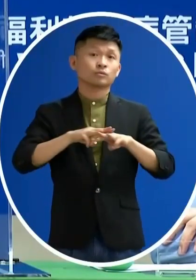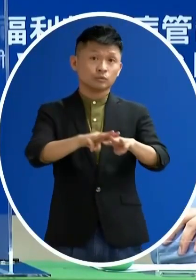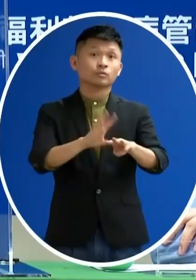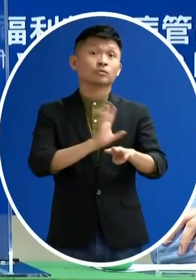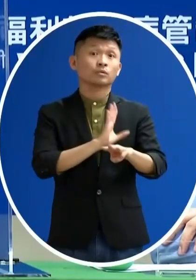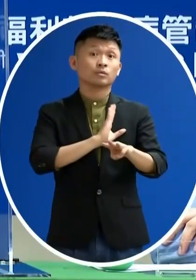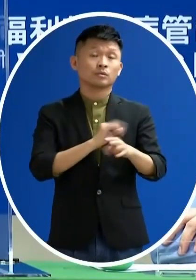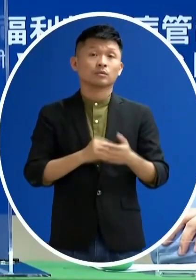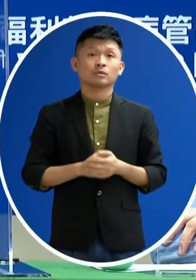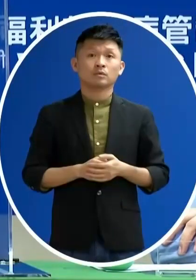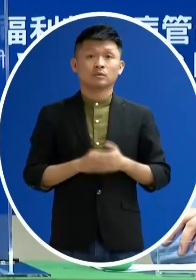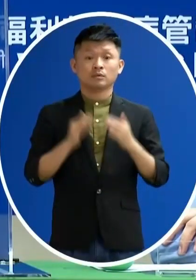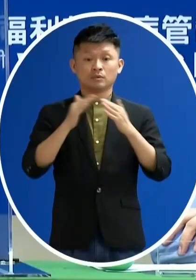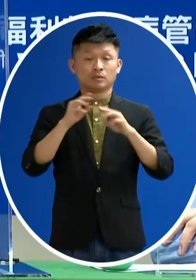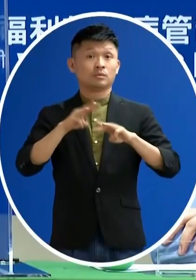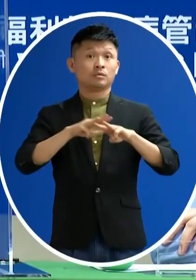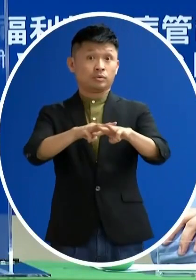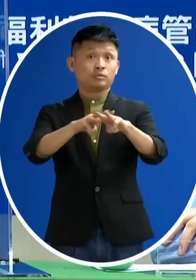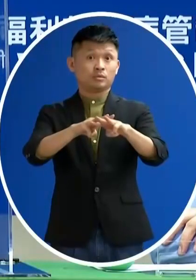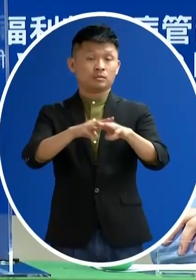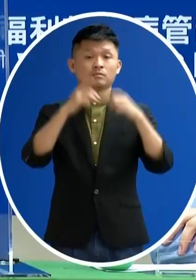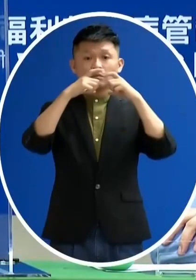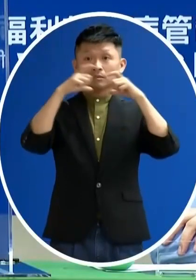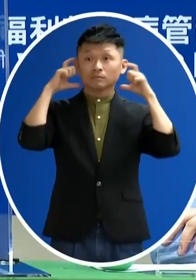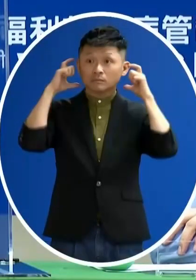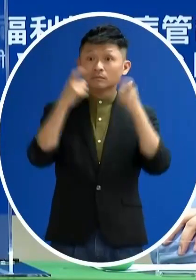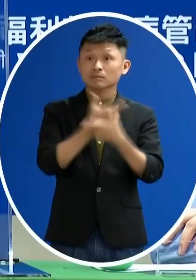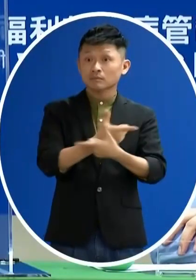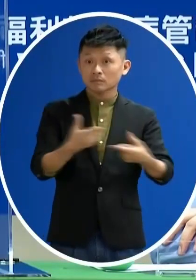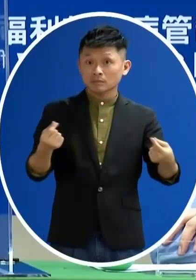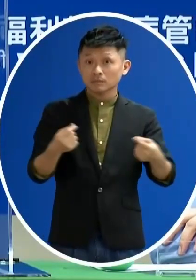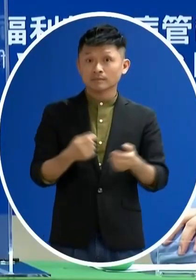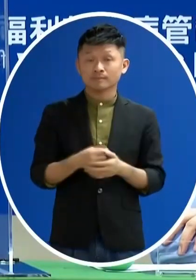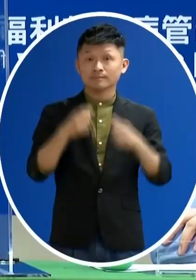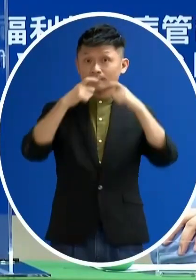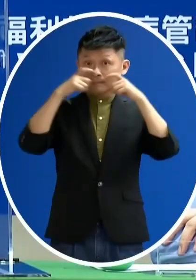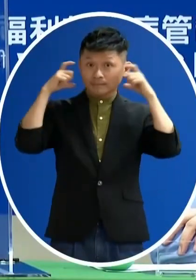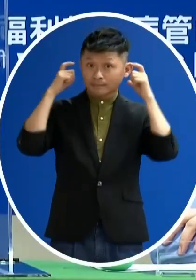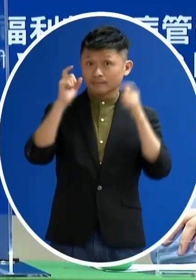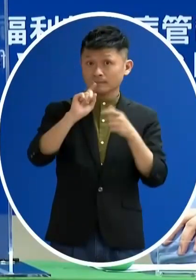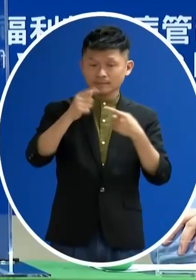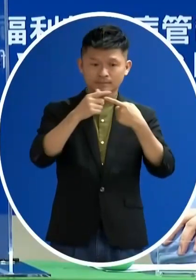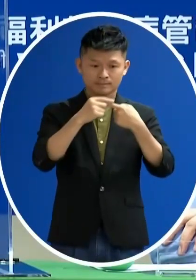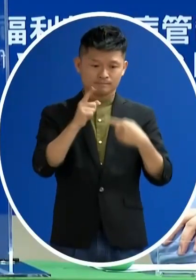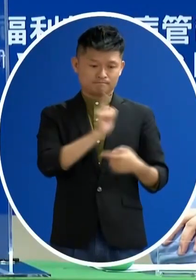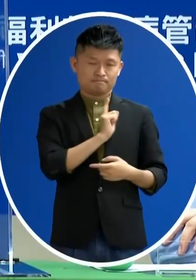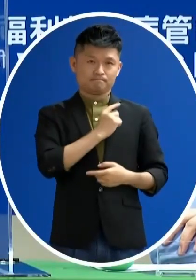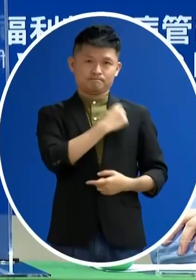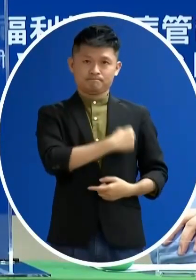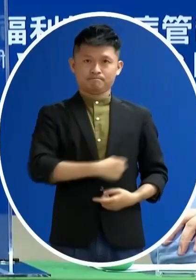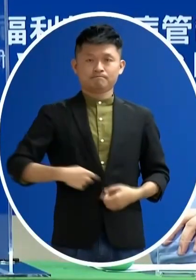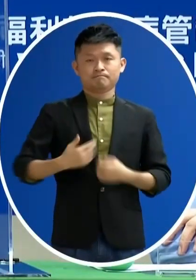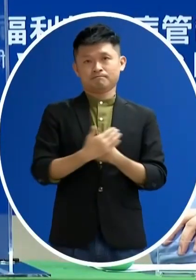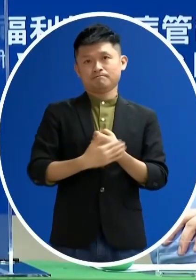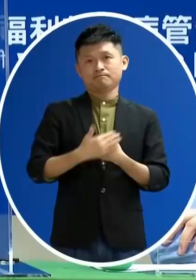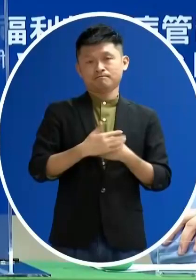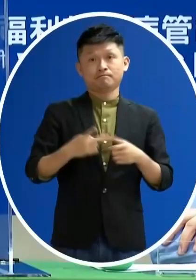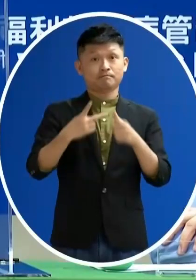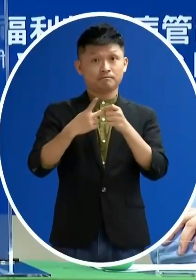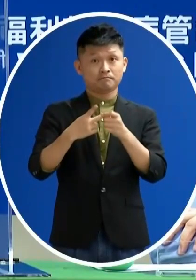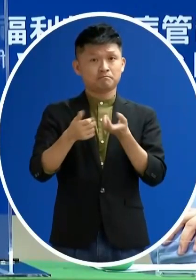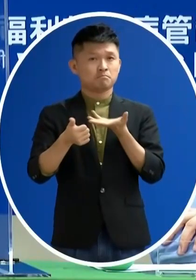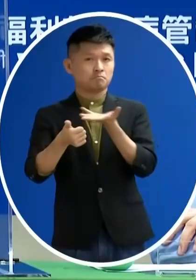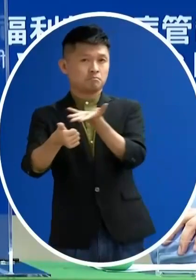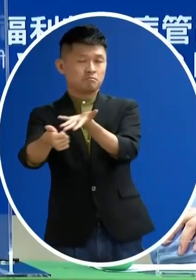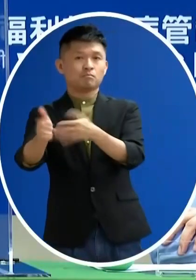说出外一定要戴口罩。好，那第一个戴口罩，当然一个是保护自己，然后第二个是避免传染给这些